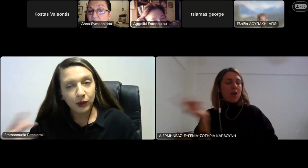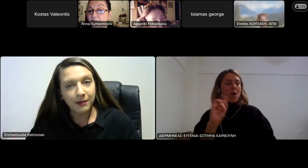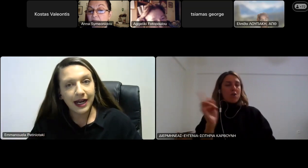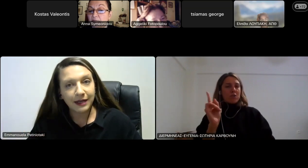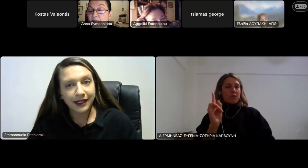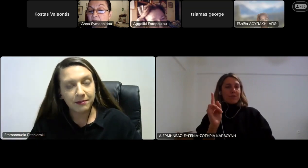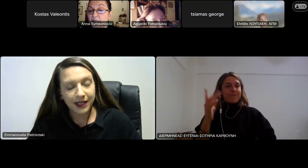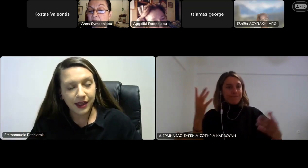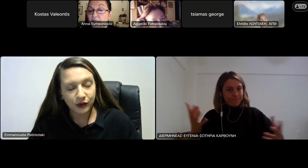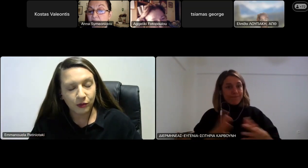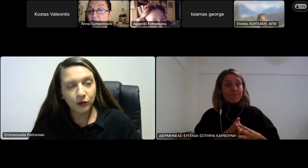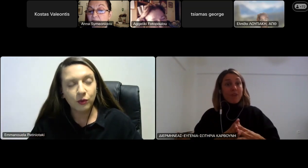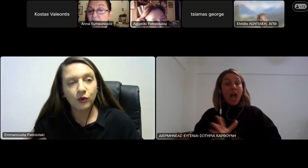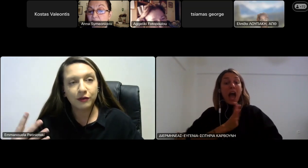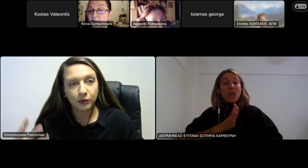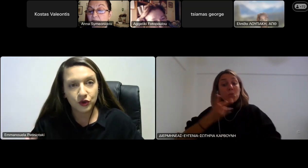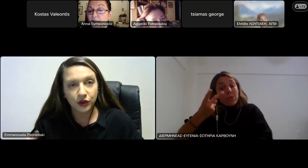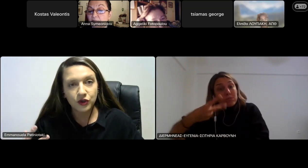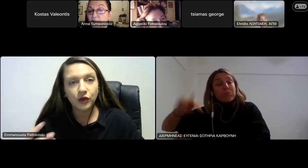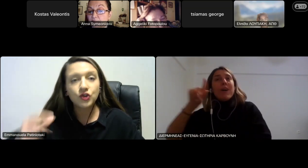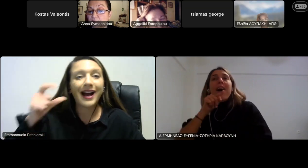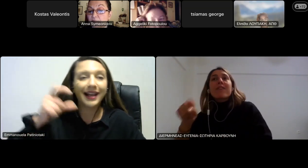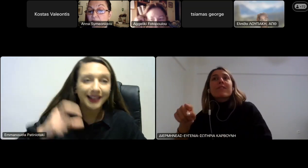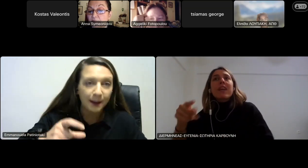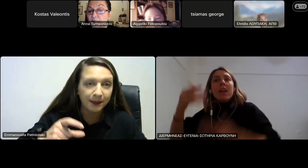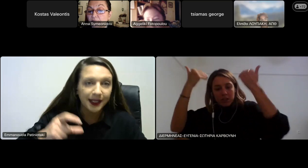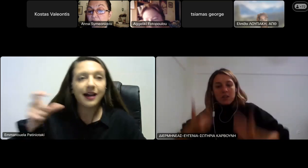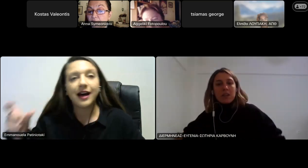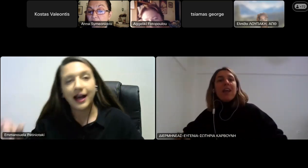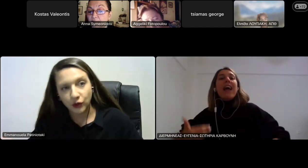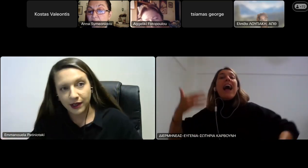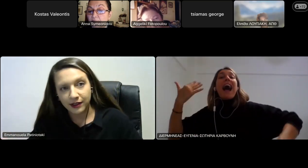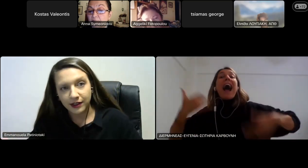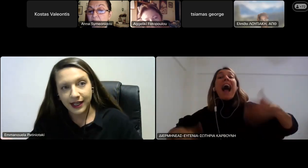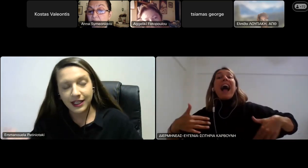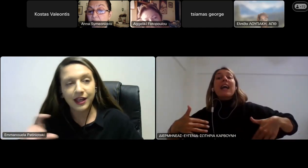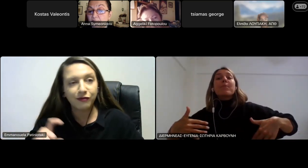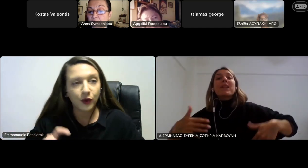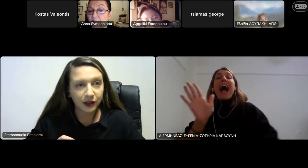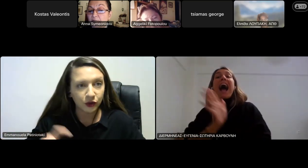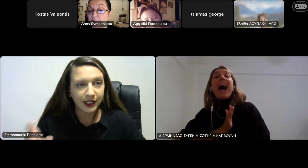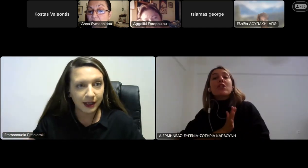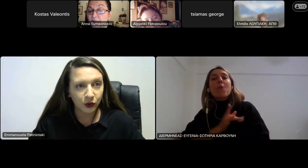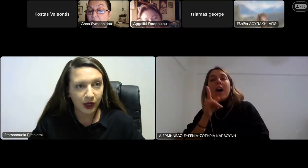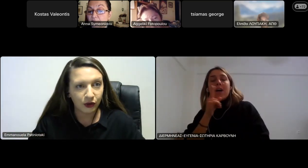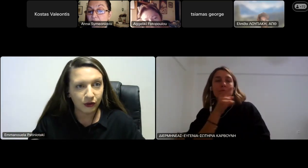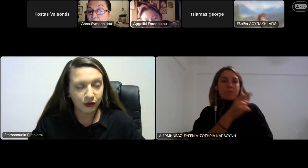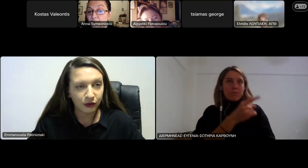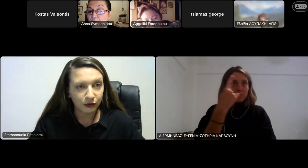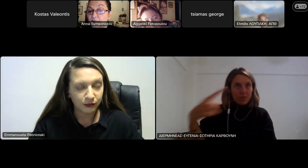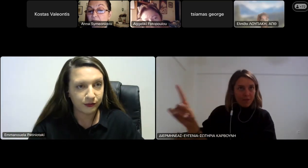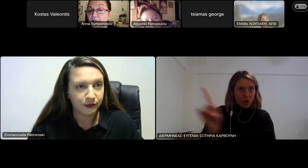Υπάρχει πολύ μεγάλη μερίδα ατόμων που αυτοπροσδιορίζονται ως ανάπηρα άτομα. Ναι. Έχει διαφορά το ένα από το